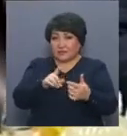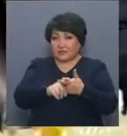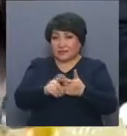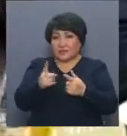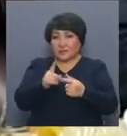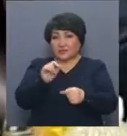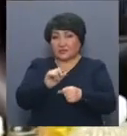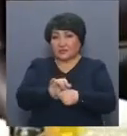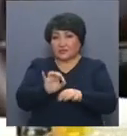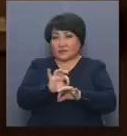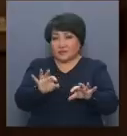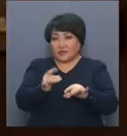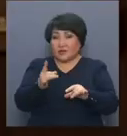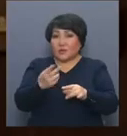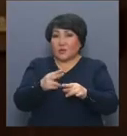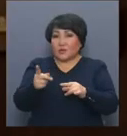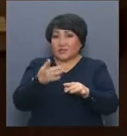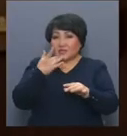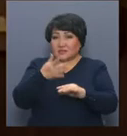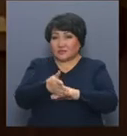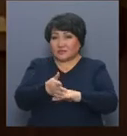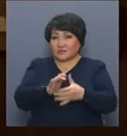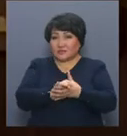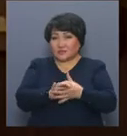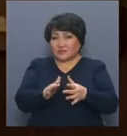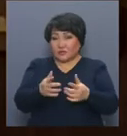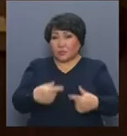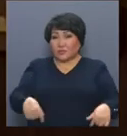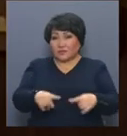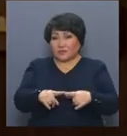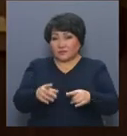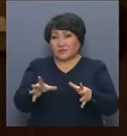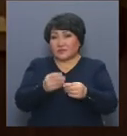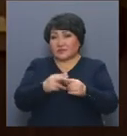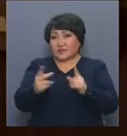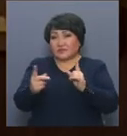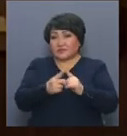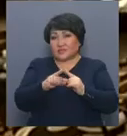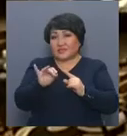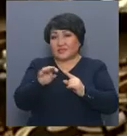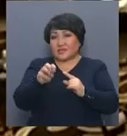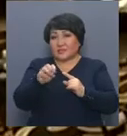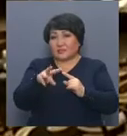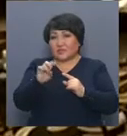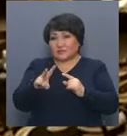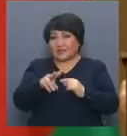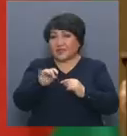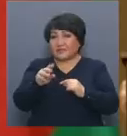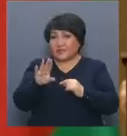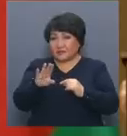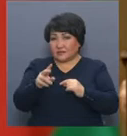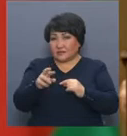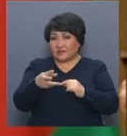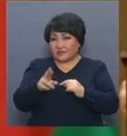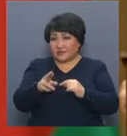келді. Ол саяси біркелкілік орнату. Сонымен қатар кездесуде Йемен және Ливия жайында сөз болды.